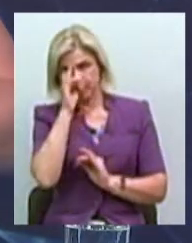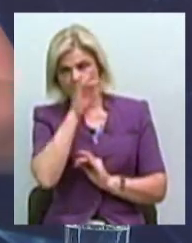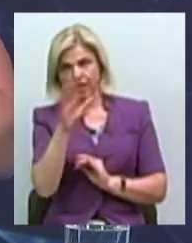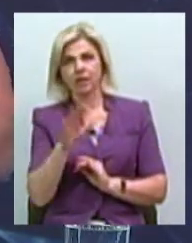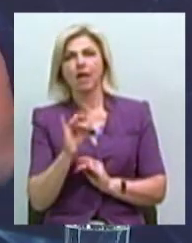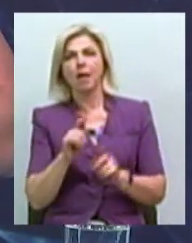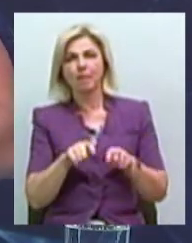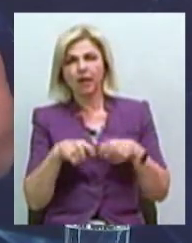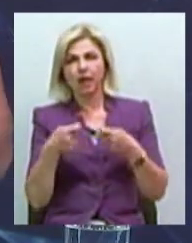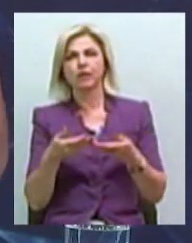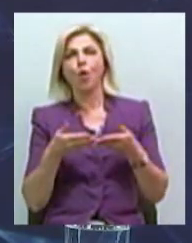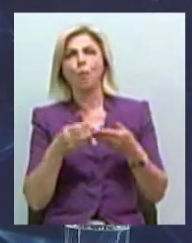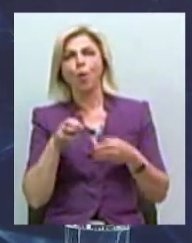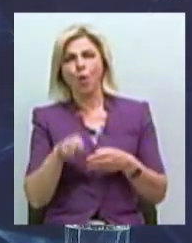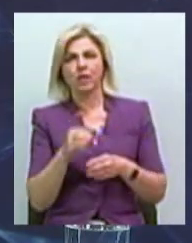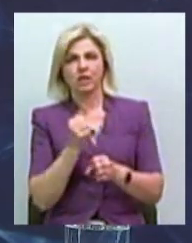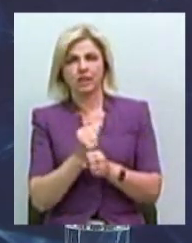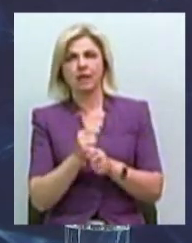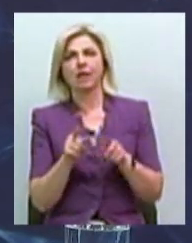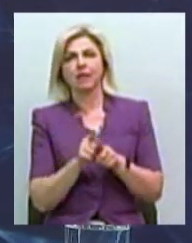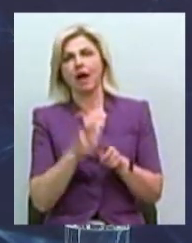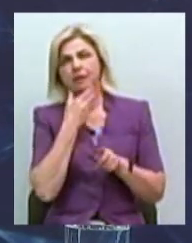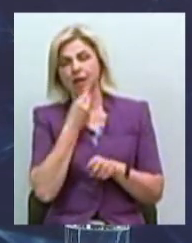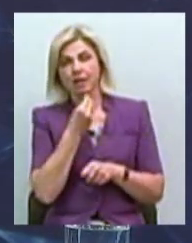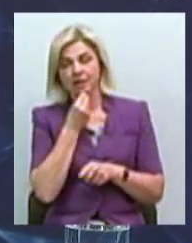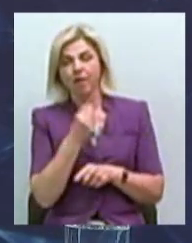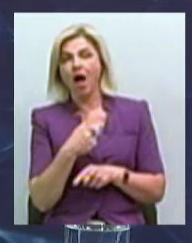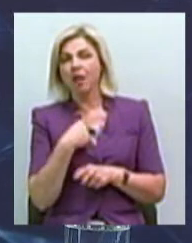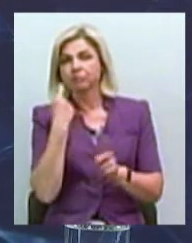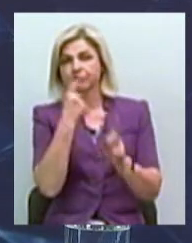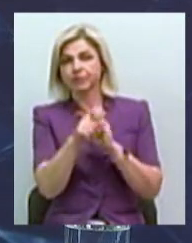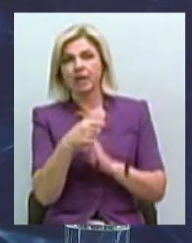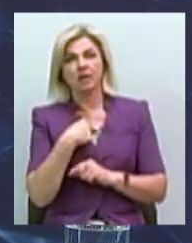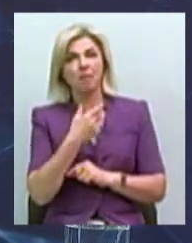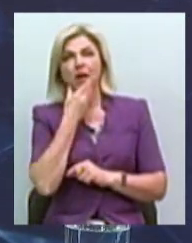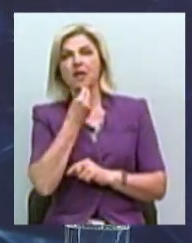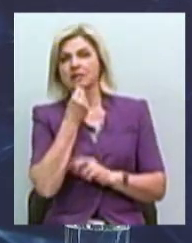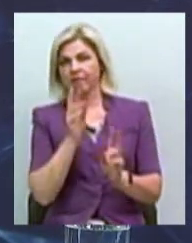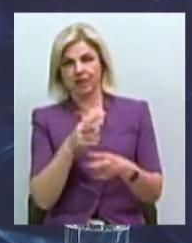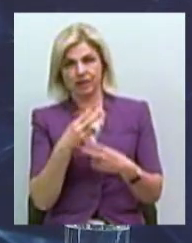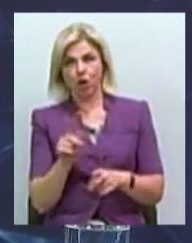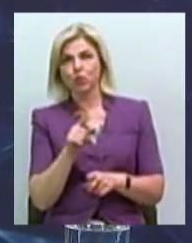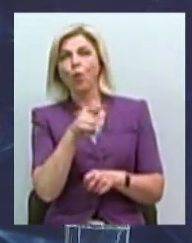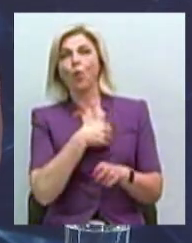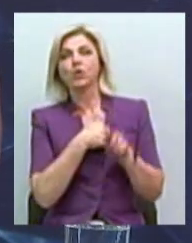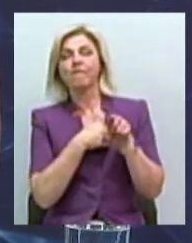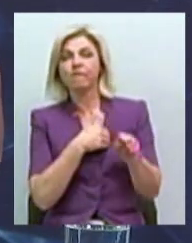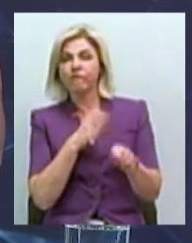порт, зробити от картинку таку і так далі. Ми йому кажемо, нам не потрібна картинка ту, яку хочете ви. Нам